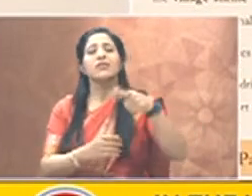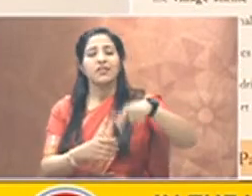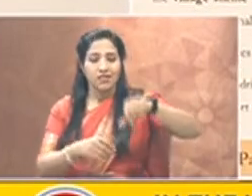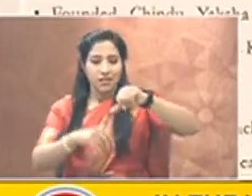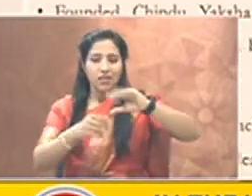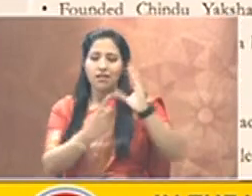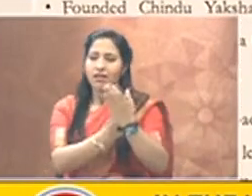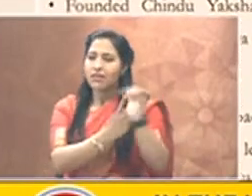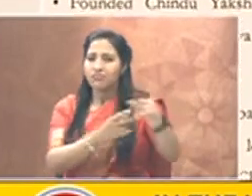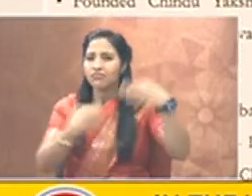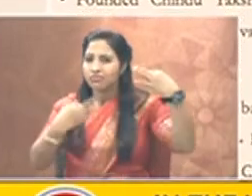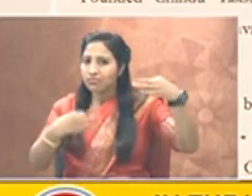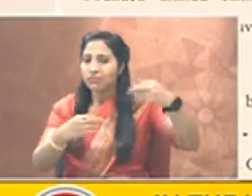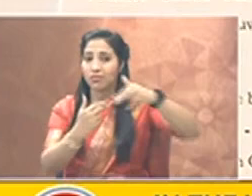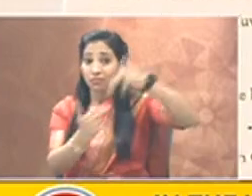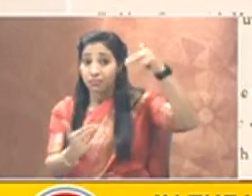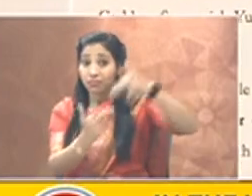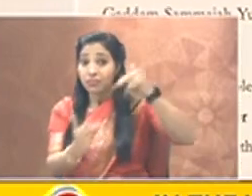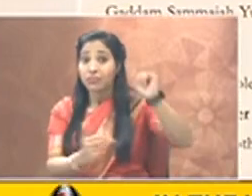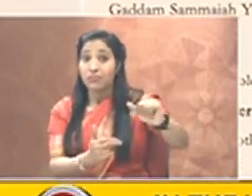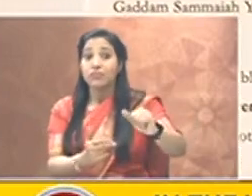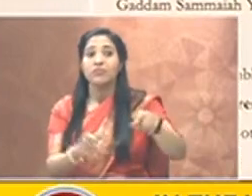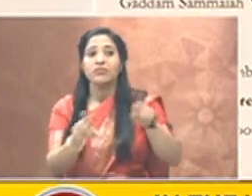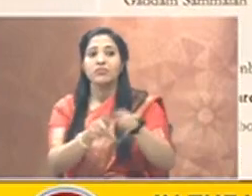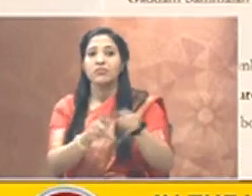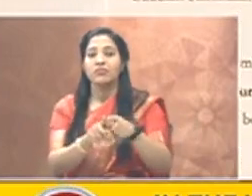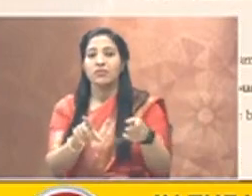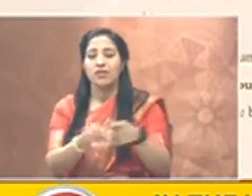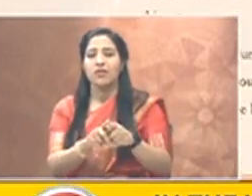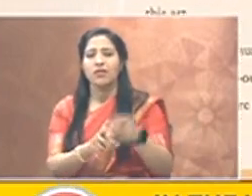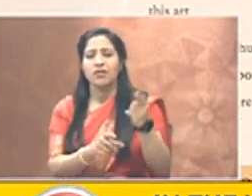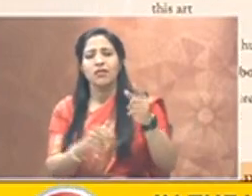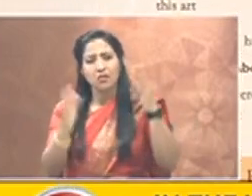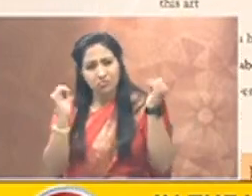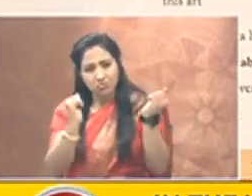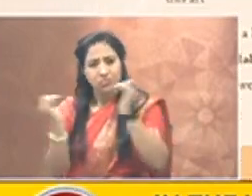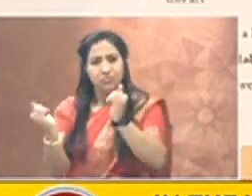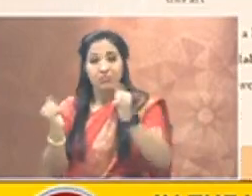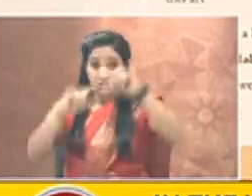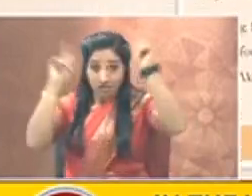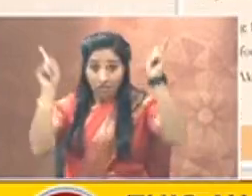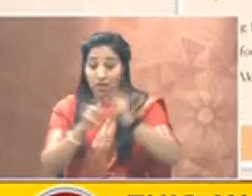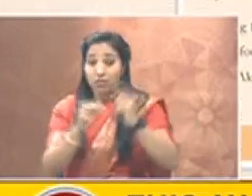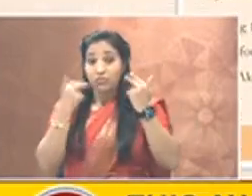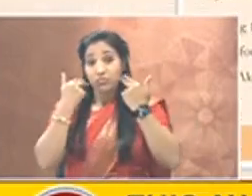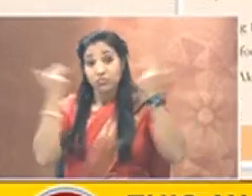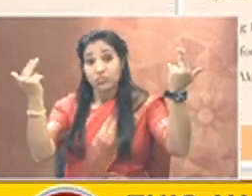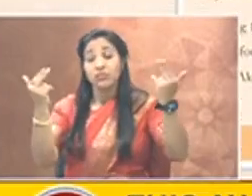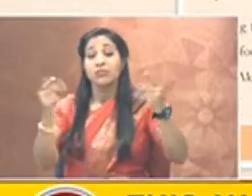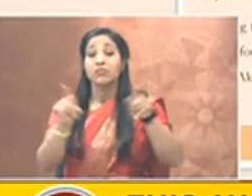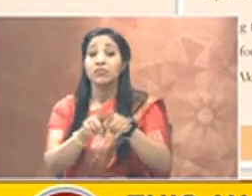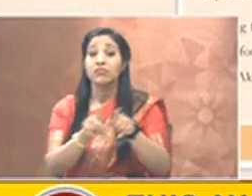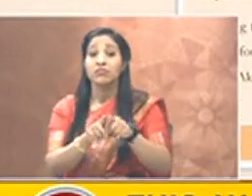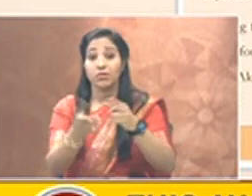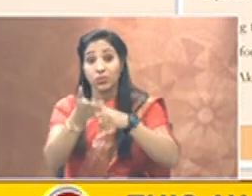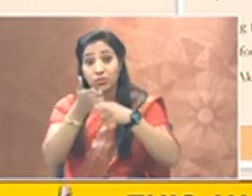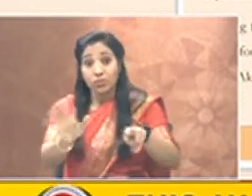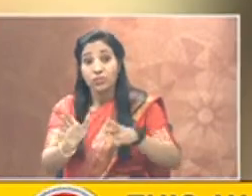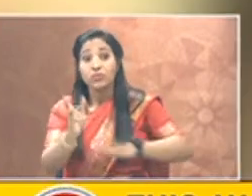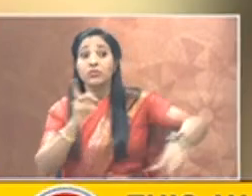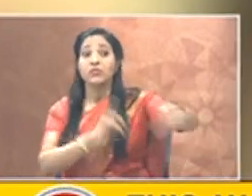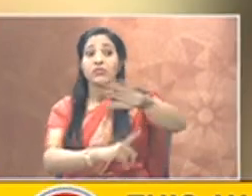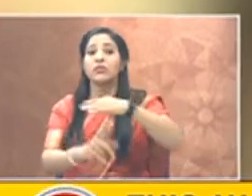नृत्य, थिएटर और भजन की दुनिया में देश का नाम रोशन कर रहे हैं। प्राकृत,